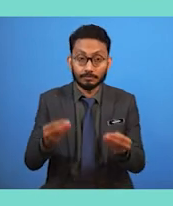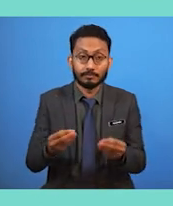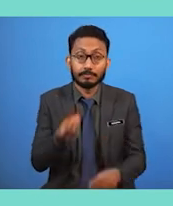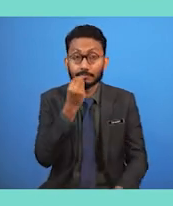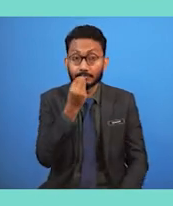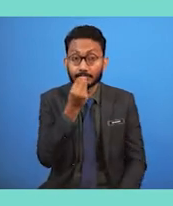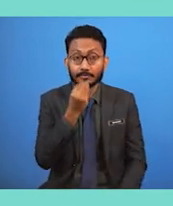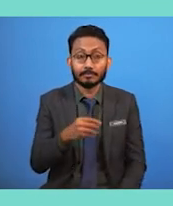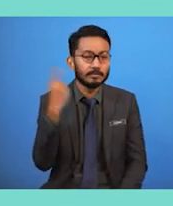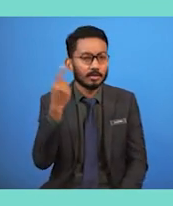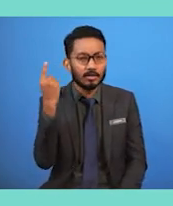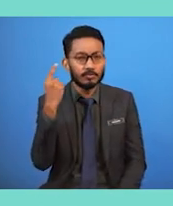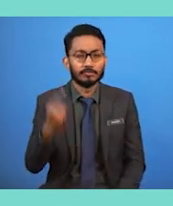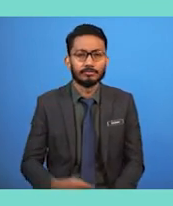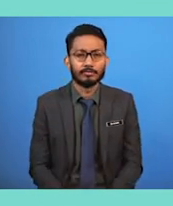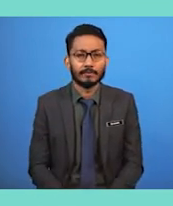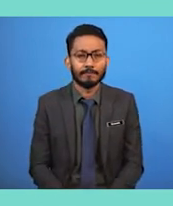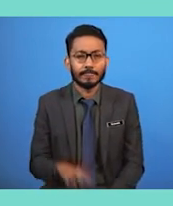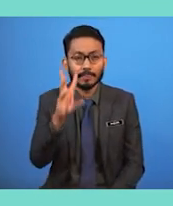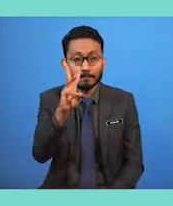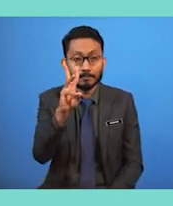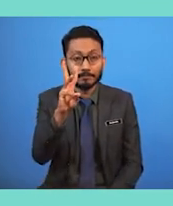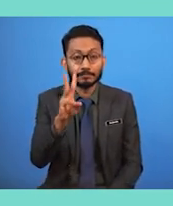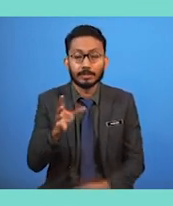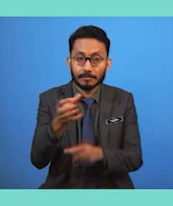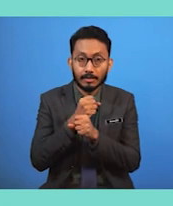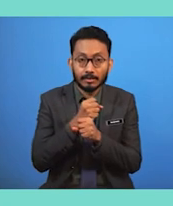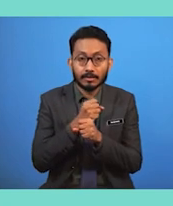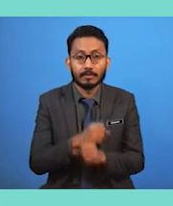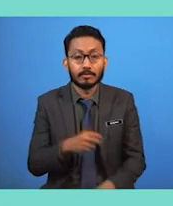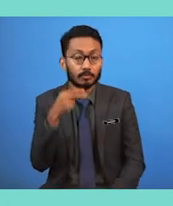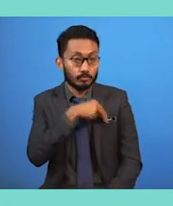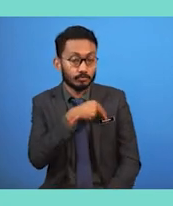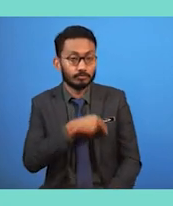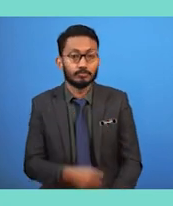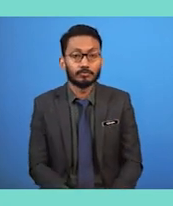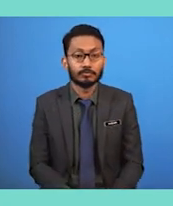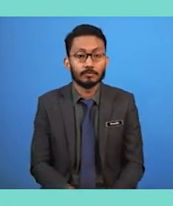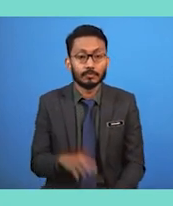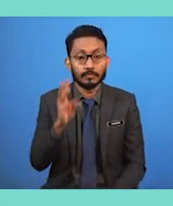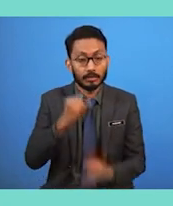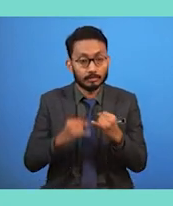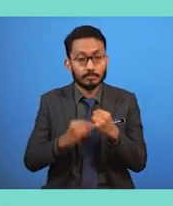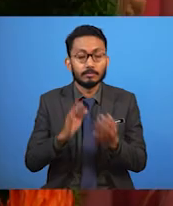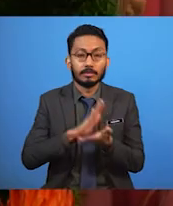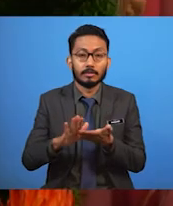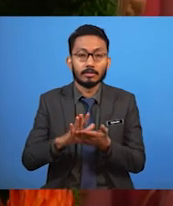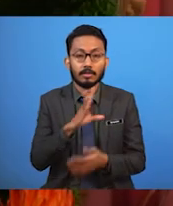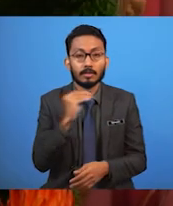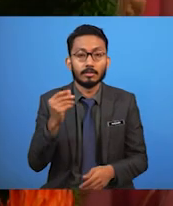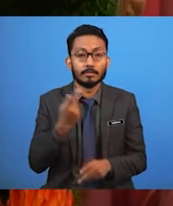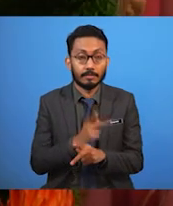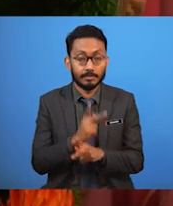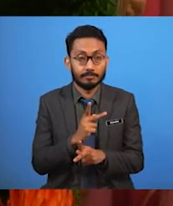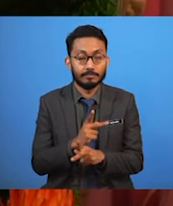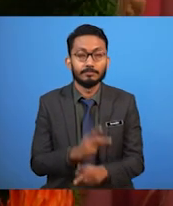rutin. Keenam, penuaian hasil. Dan akhir sekali, pembersihan dan penyimpanan. Baiklah,